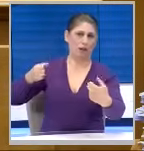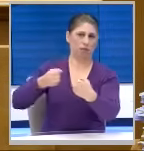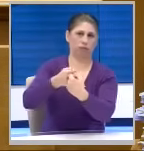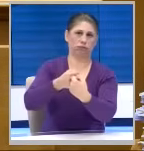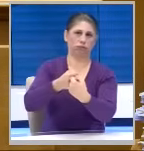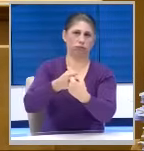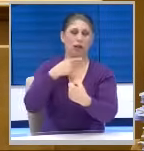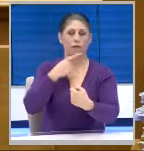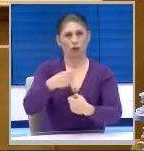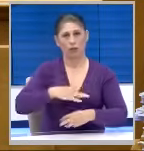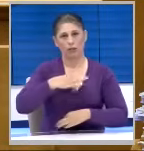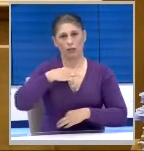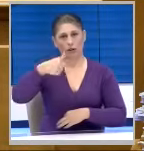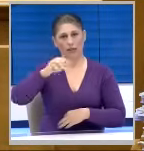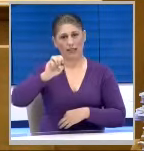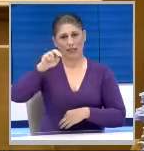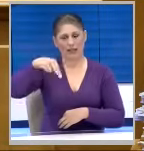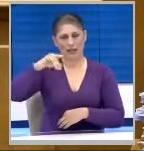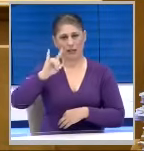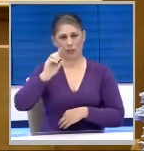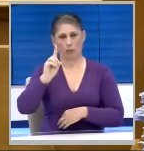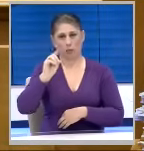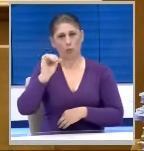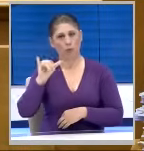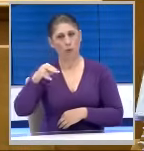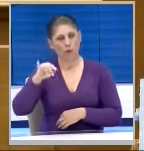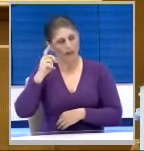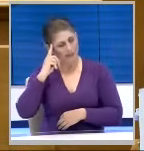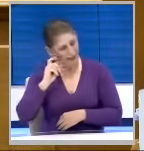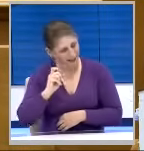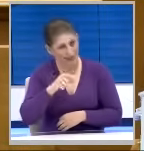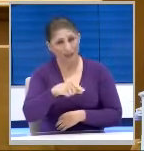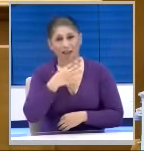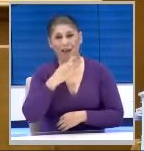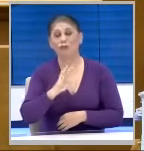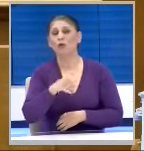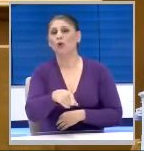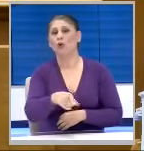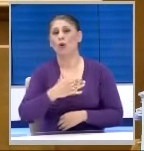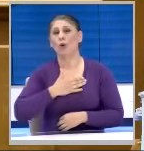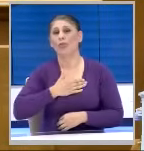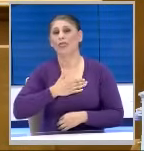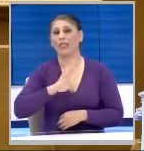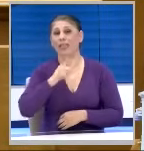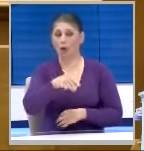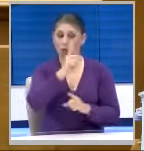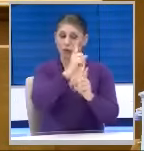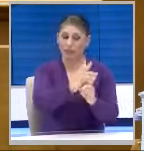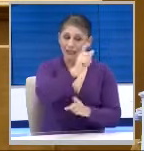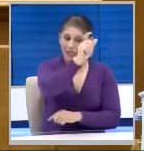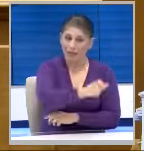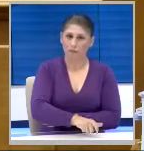γενι δούνιας τα ξέρετε τα ξέρατε και γ αυτό δεν θέλω ο συγκεκριμένος